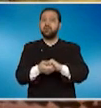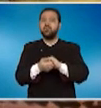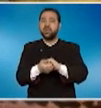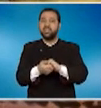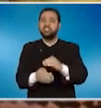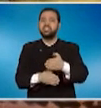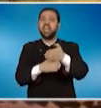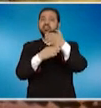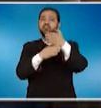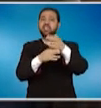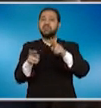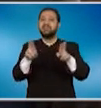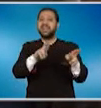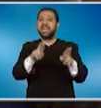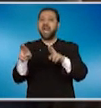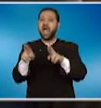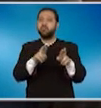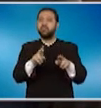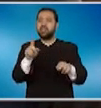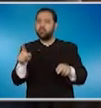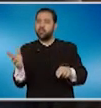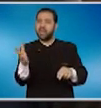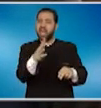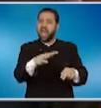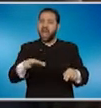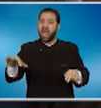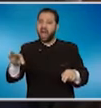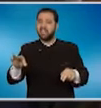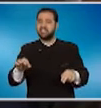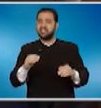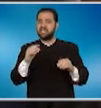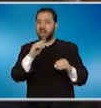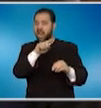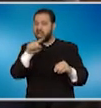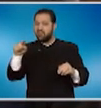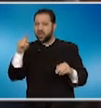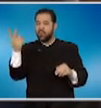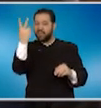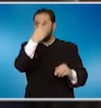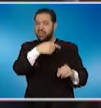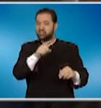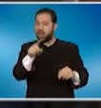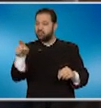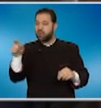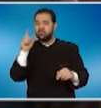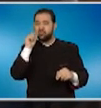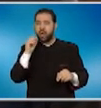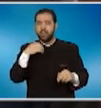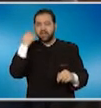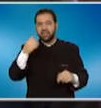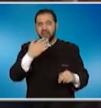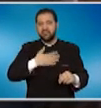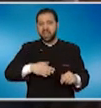condescendentă și anume să ne raportăm unii la nivelul de înțelegere a celorlalți atunci când vrem să